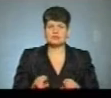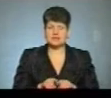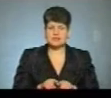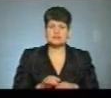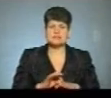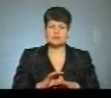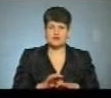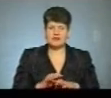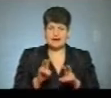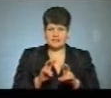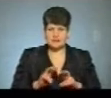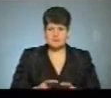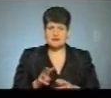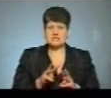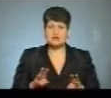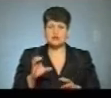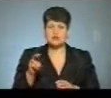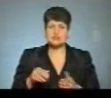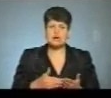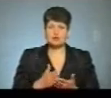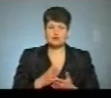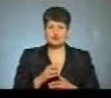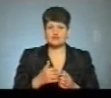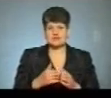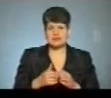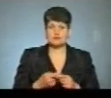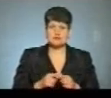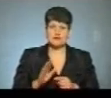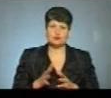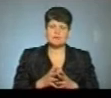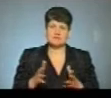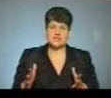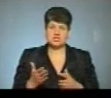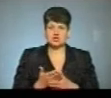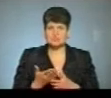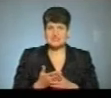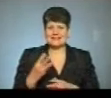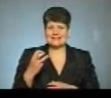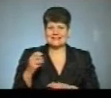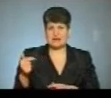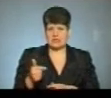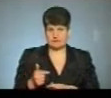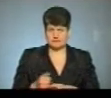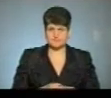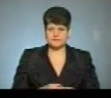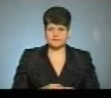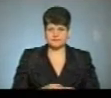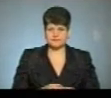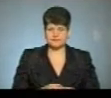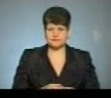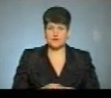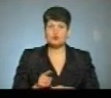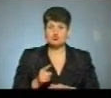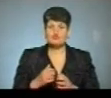проведеним аналізом Міністерства соціальної політики, що в середньому буде більша субсидія на 300 гривень.